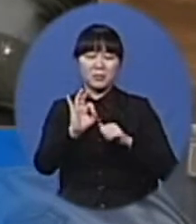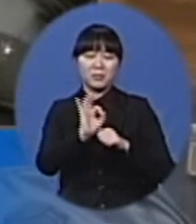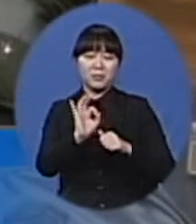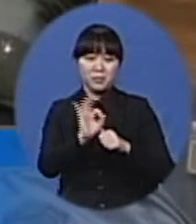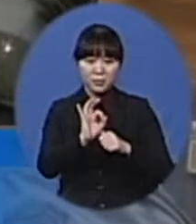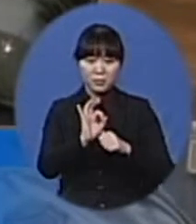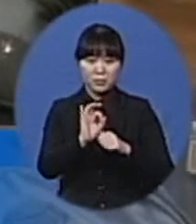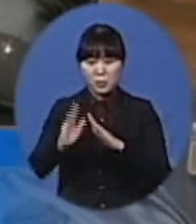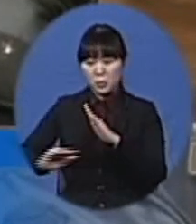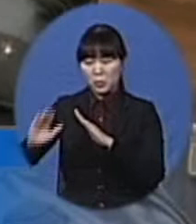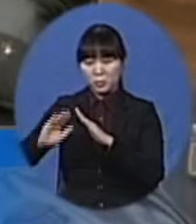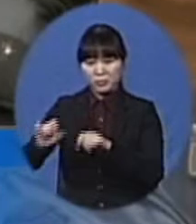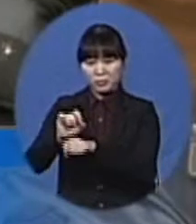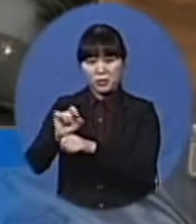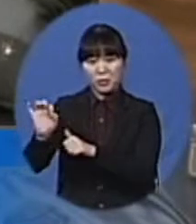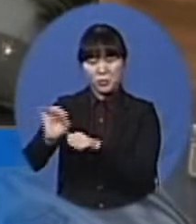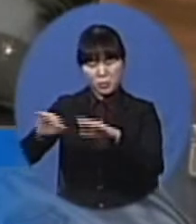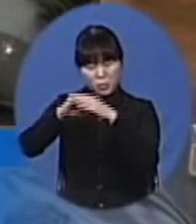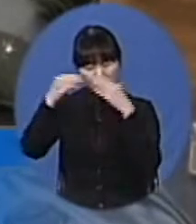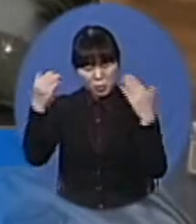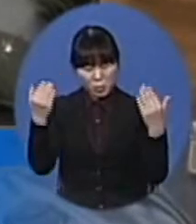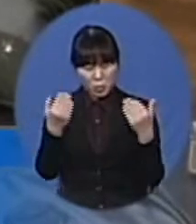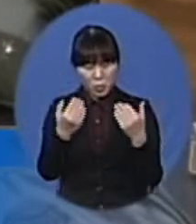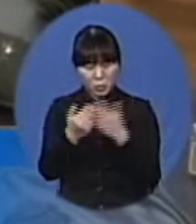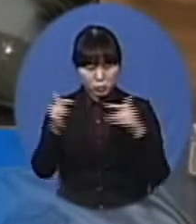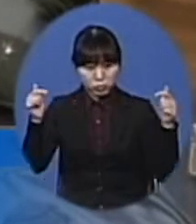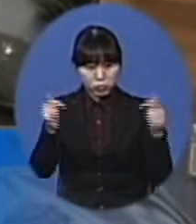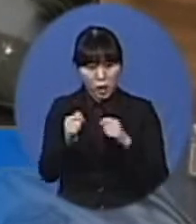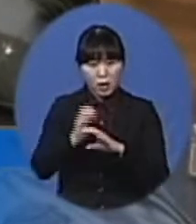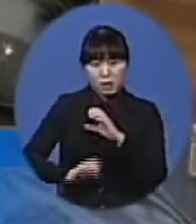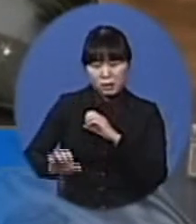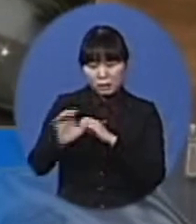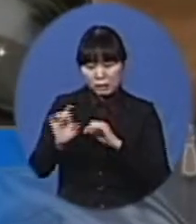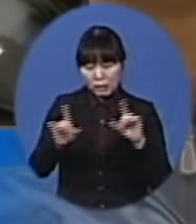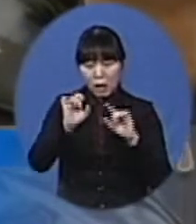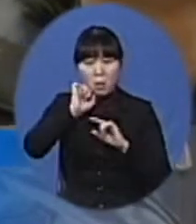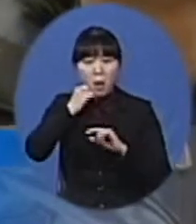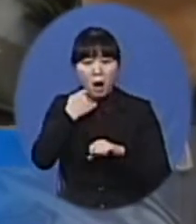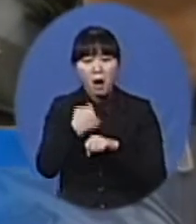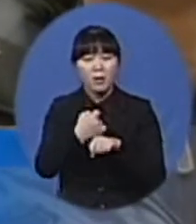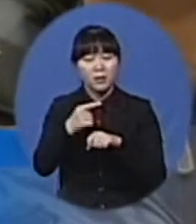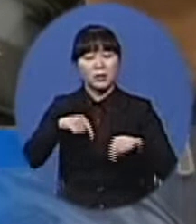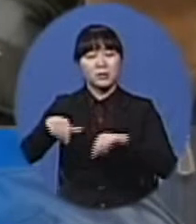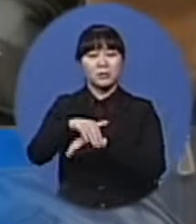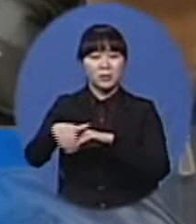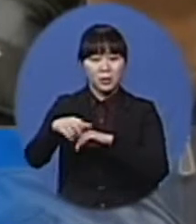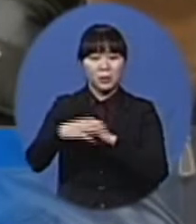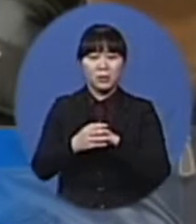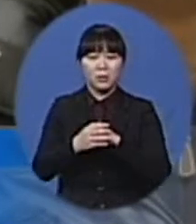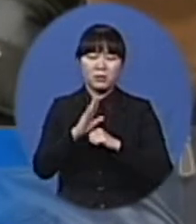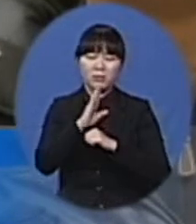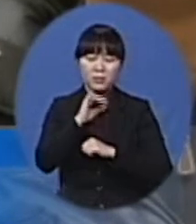국민연금, 공무원연금 모두 낮춰서 더 못 살게 만들겠다는 정책